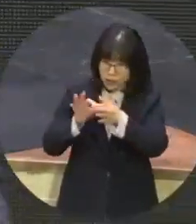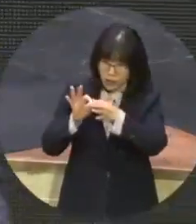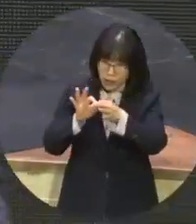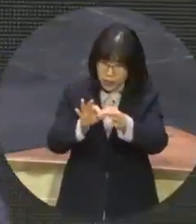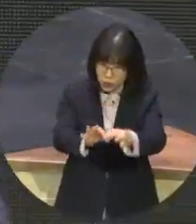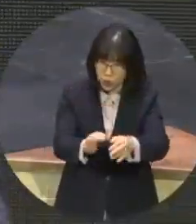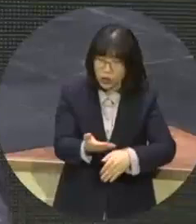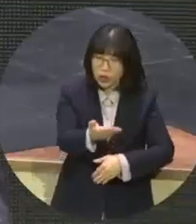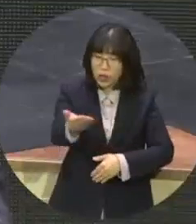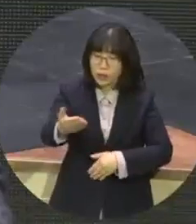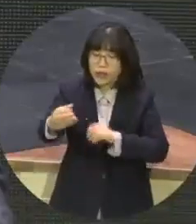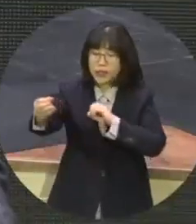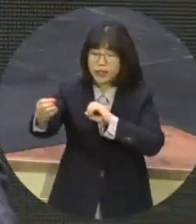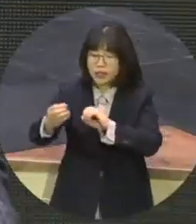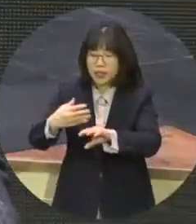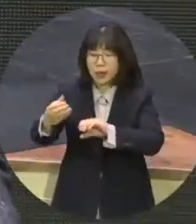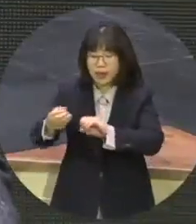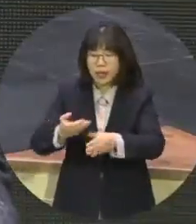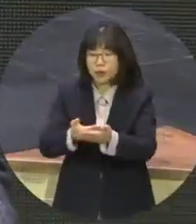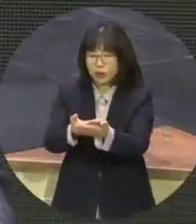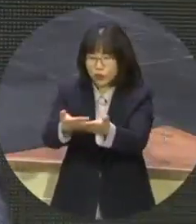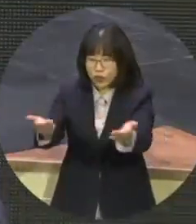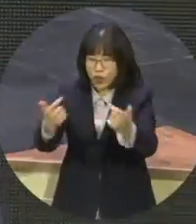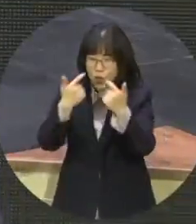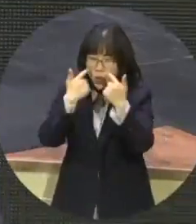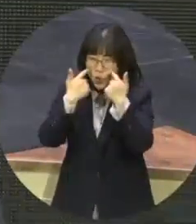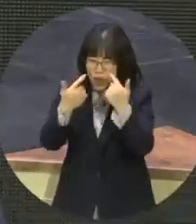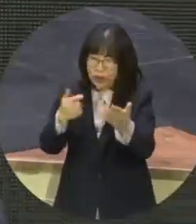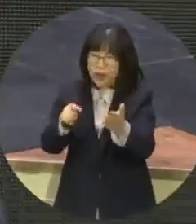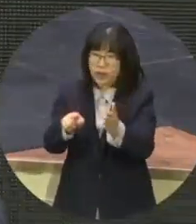다 응답해 주실 것을 확신하노라.